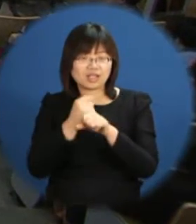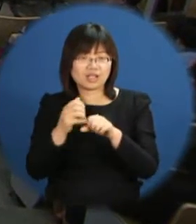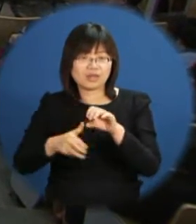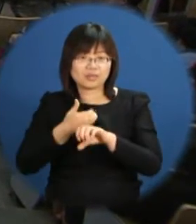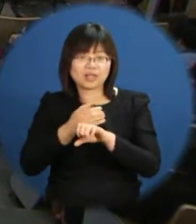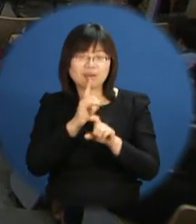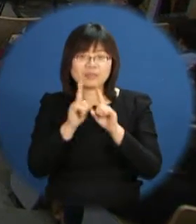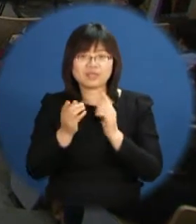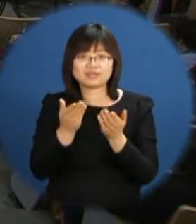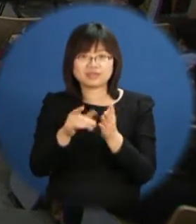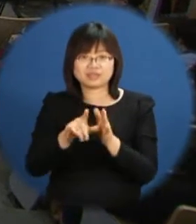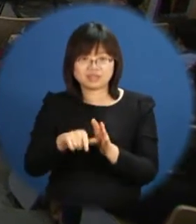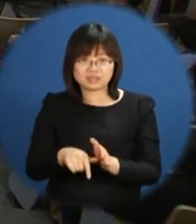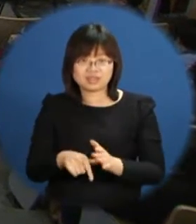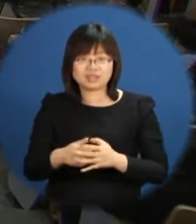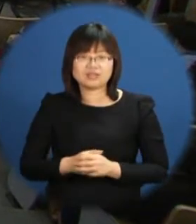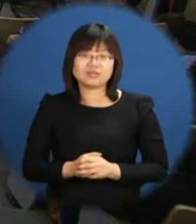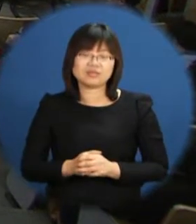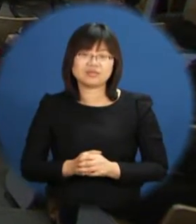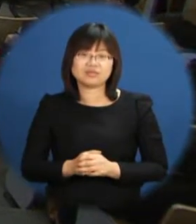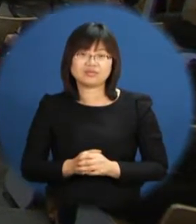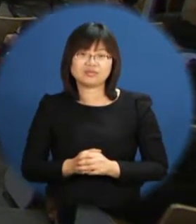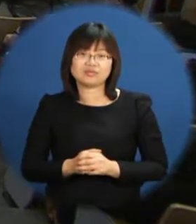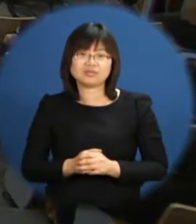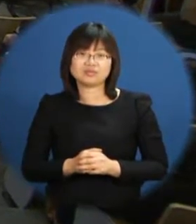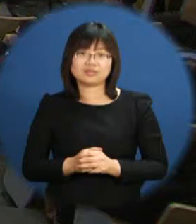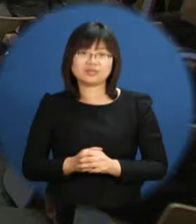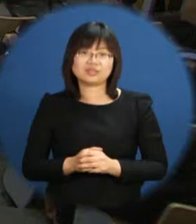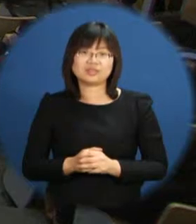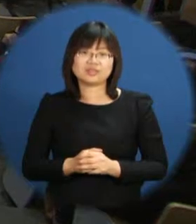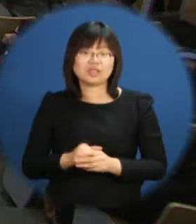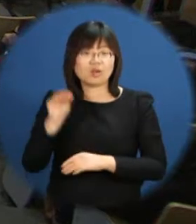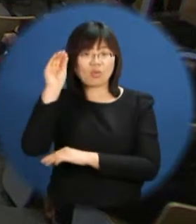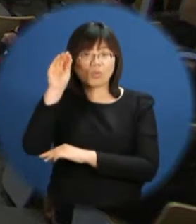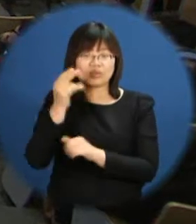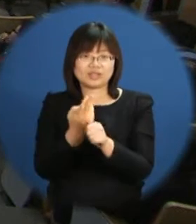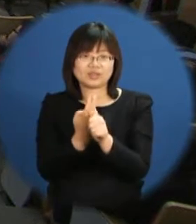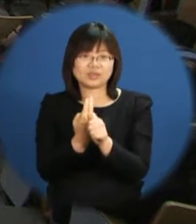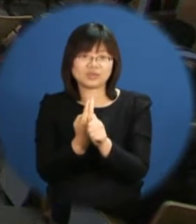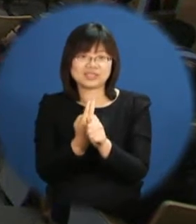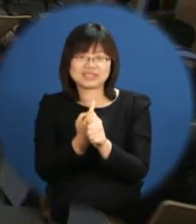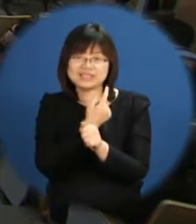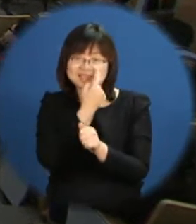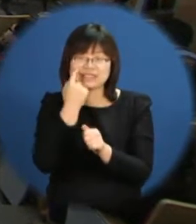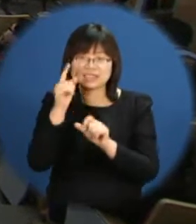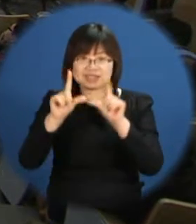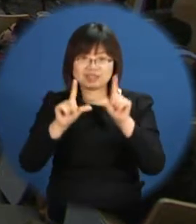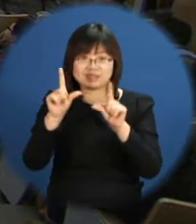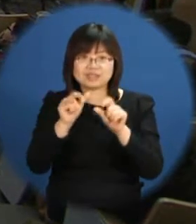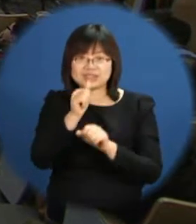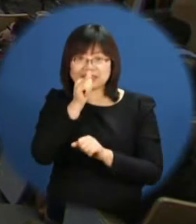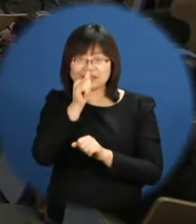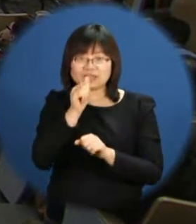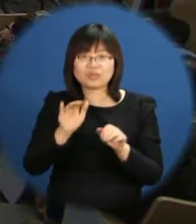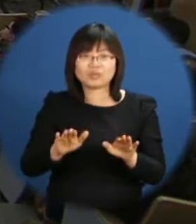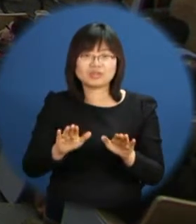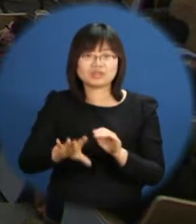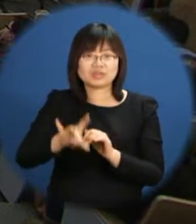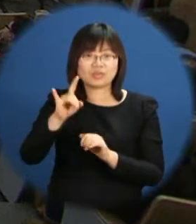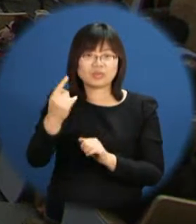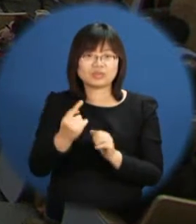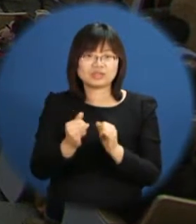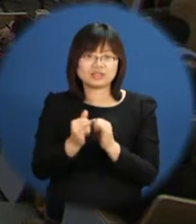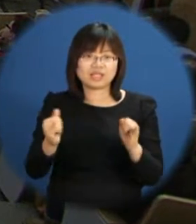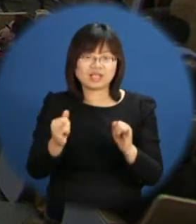말씀드릴 때 썼던 2 소위 오리 토끼 이미지 입니다 지금 오늘 처음 오신